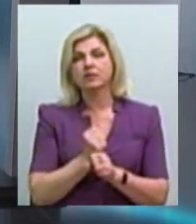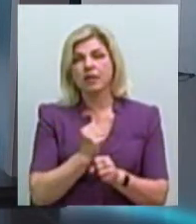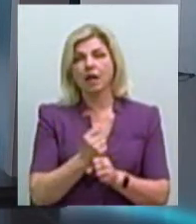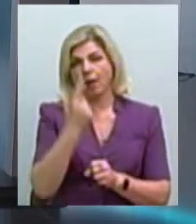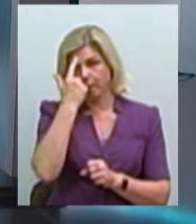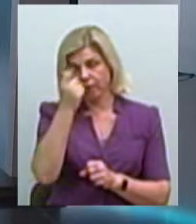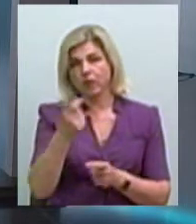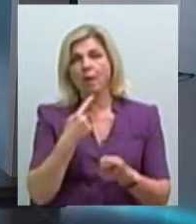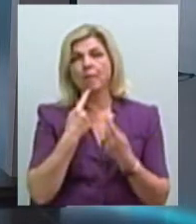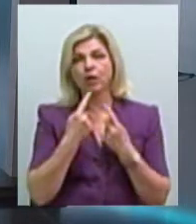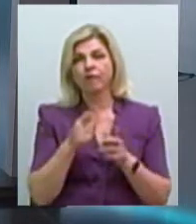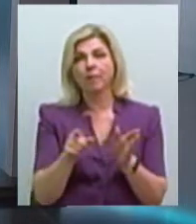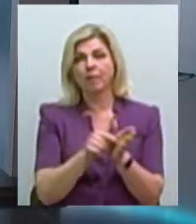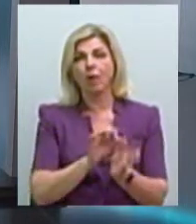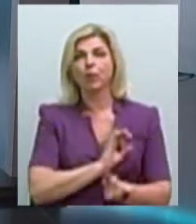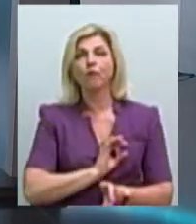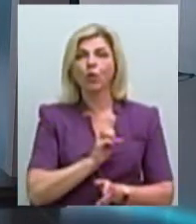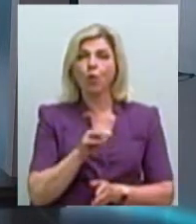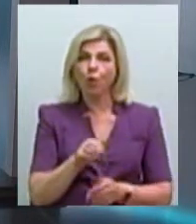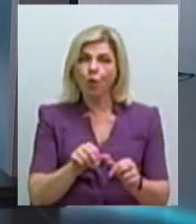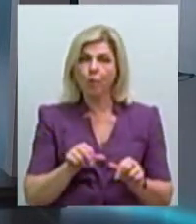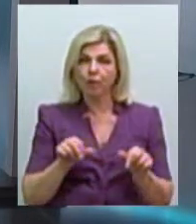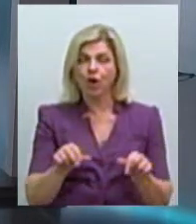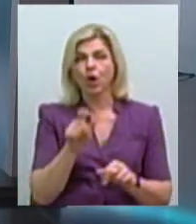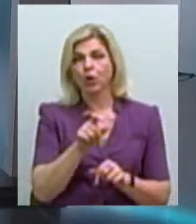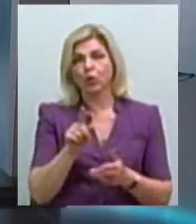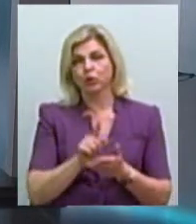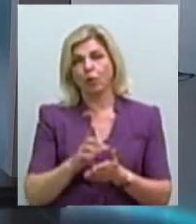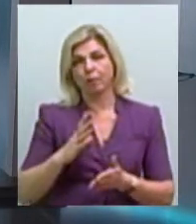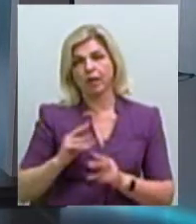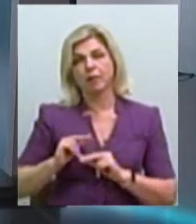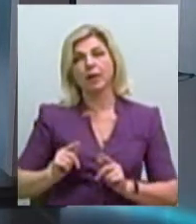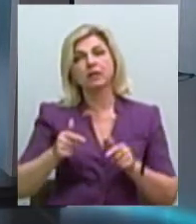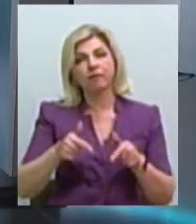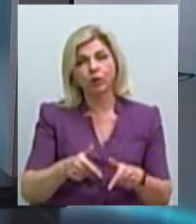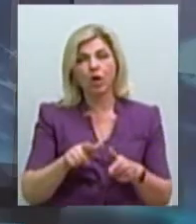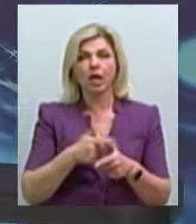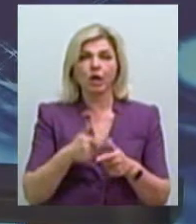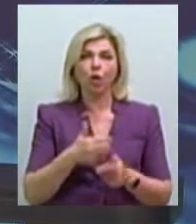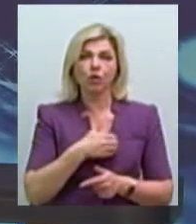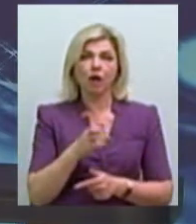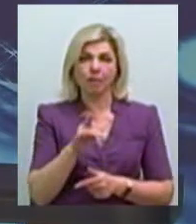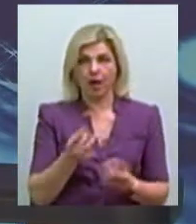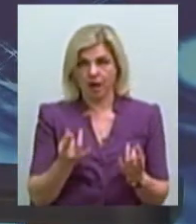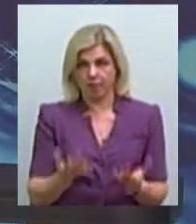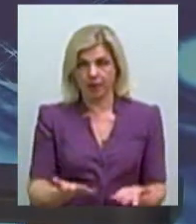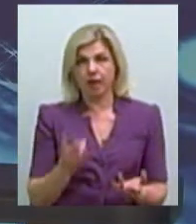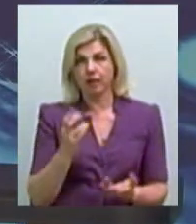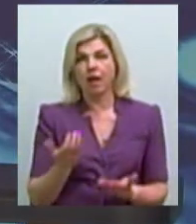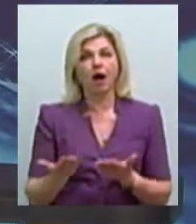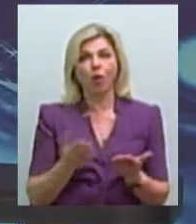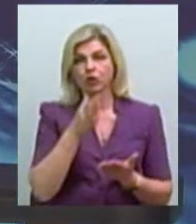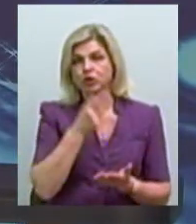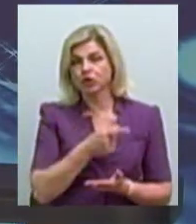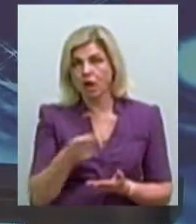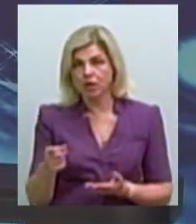попередньо переговори з профкомом. Люди десь мають бути або працевлаштовані, або хоча б навіть елементарно, надано якийсь час для